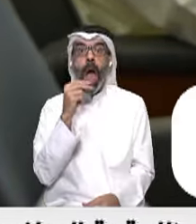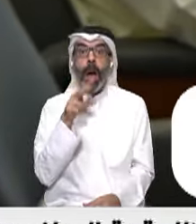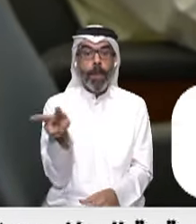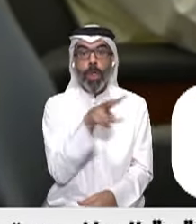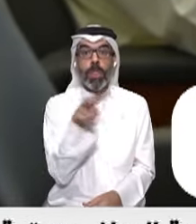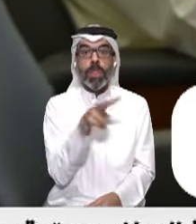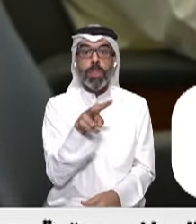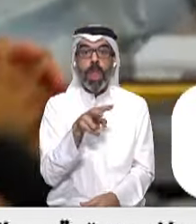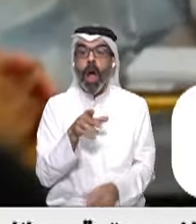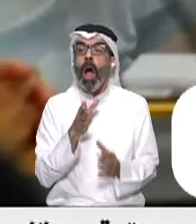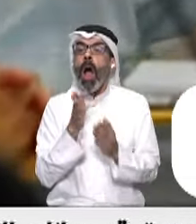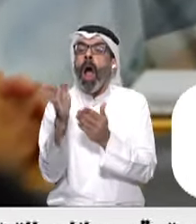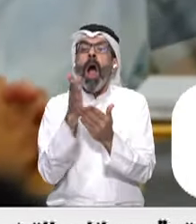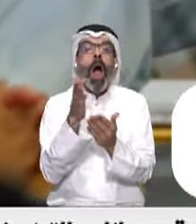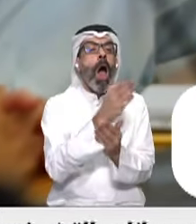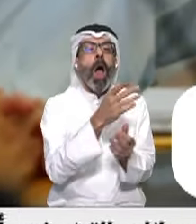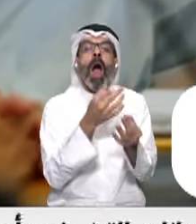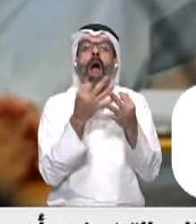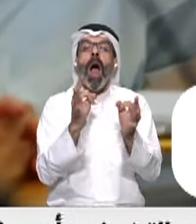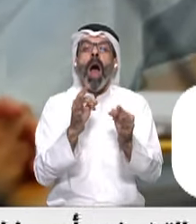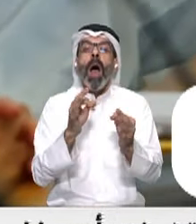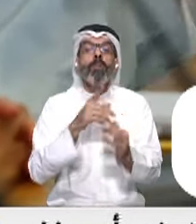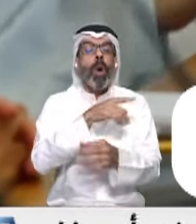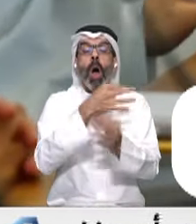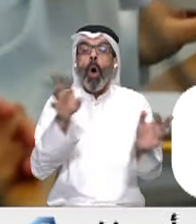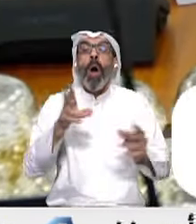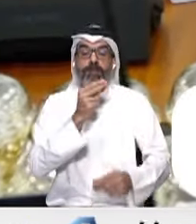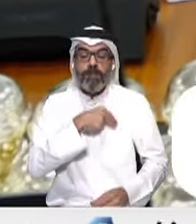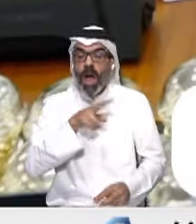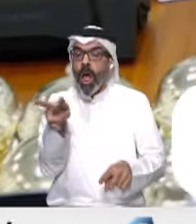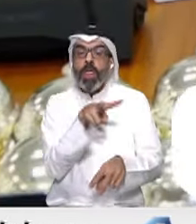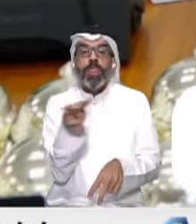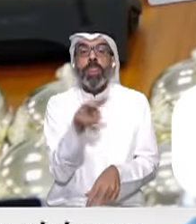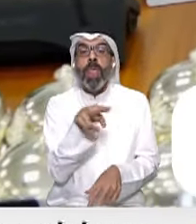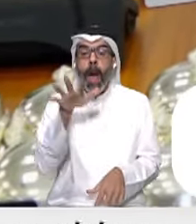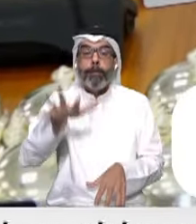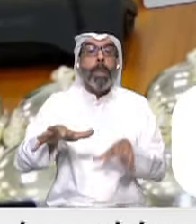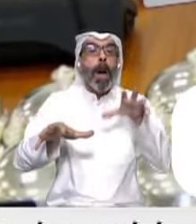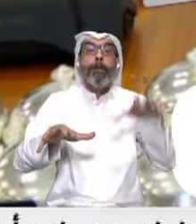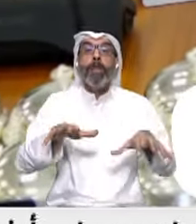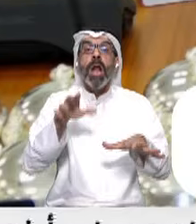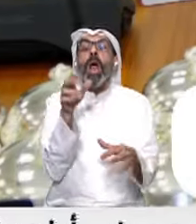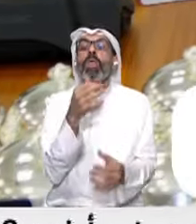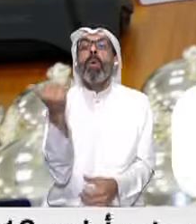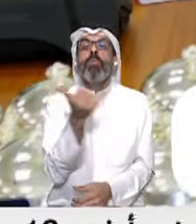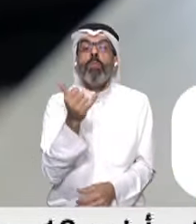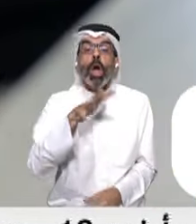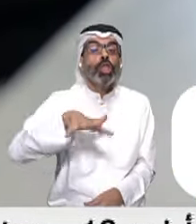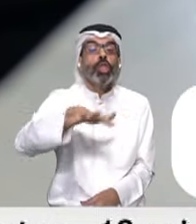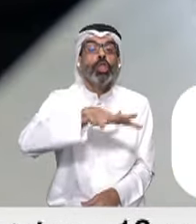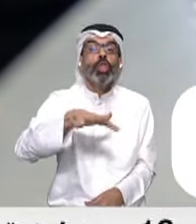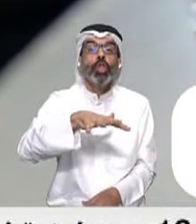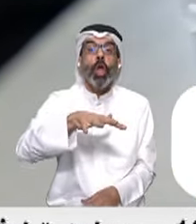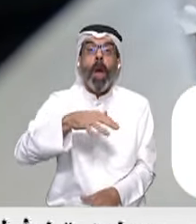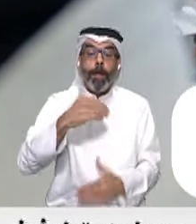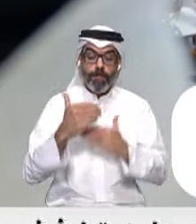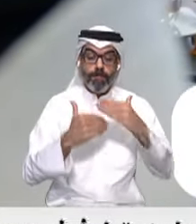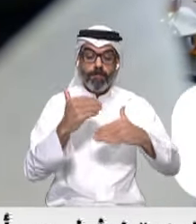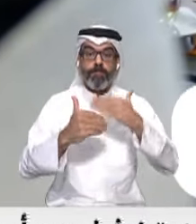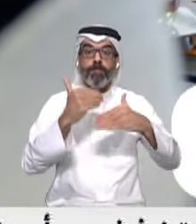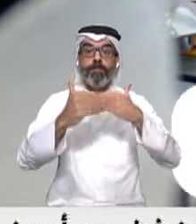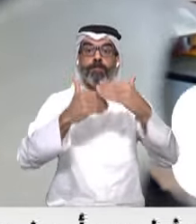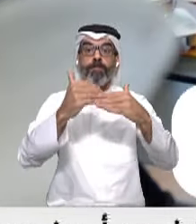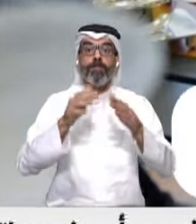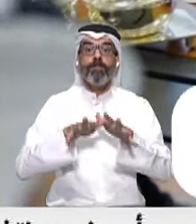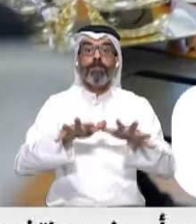في كافه المجالات بما يخدم مصالح البلدين ويسهم في تحقيق التطلعات شعبيهما الشقيقين نحو التنميه والازدهار